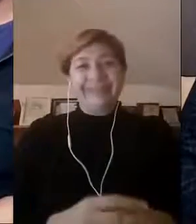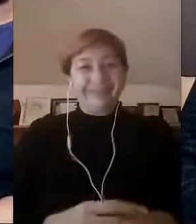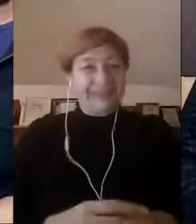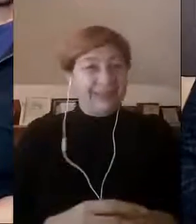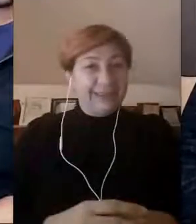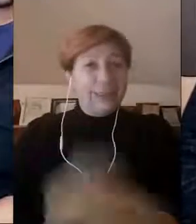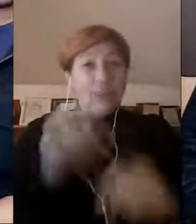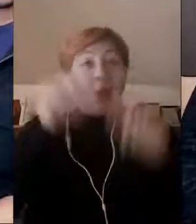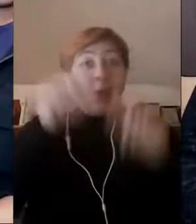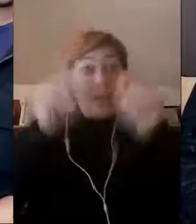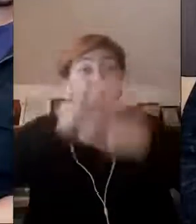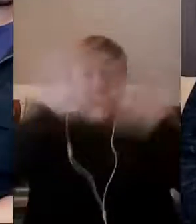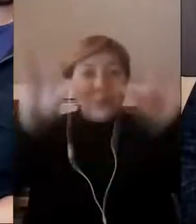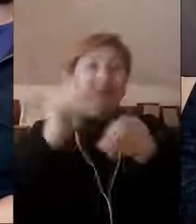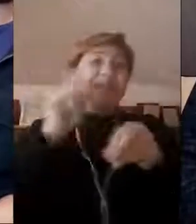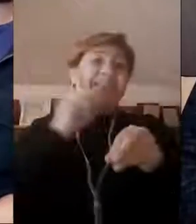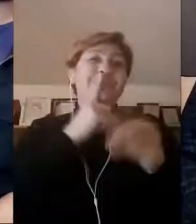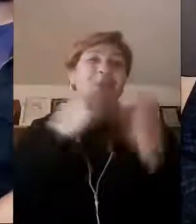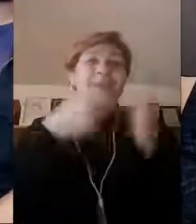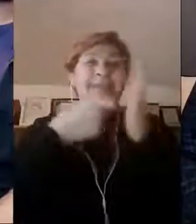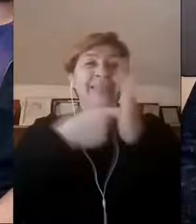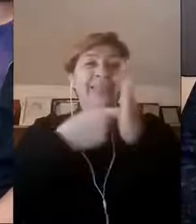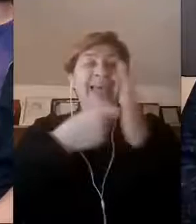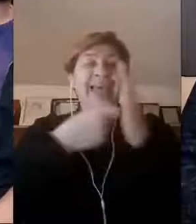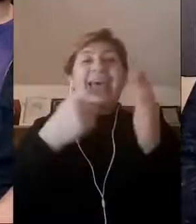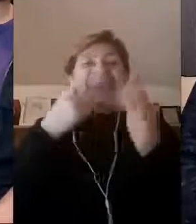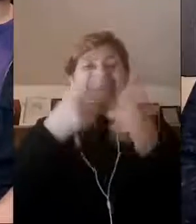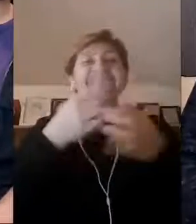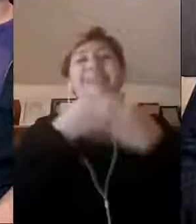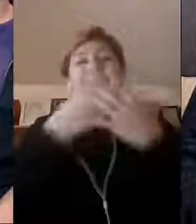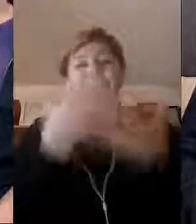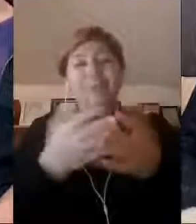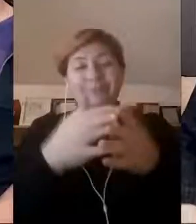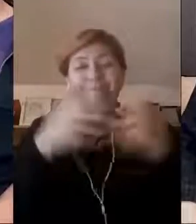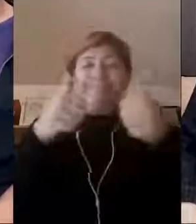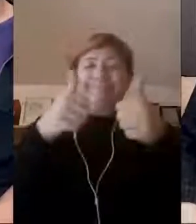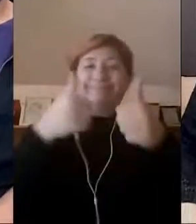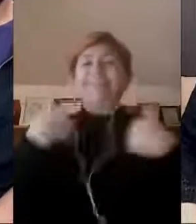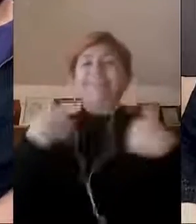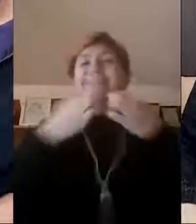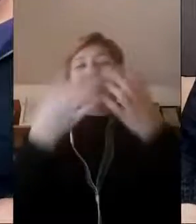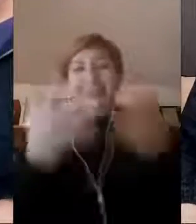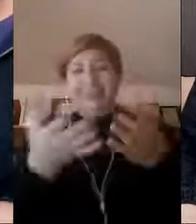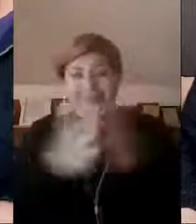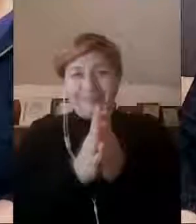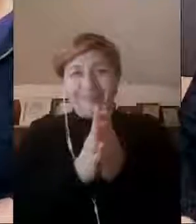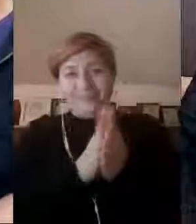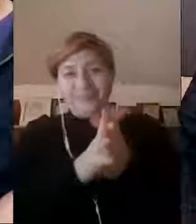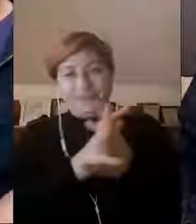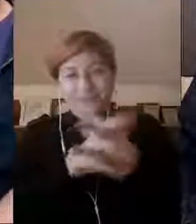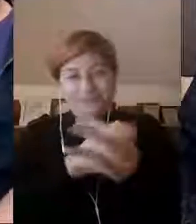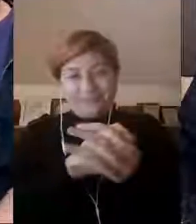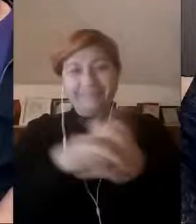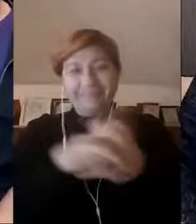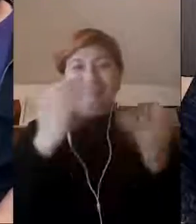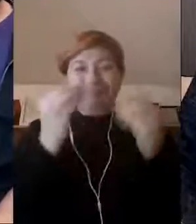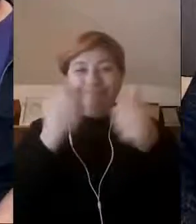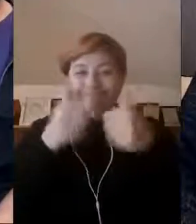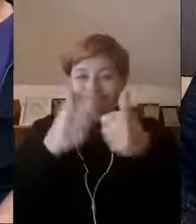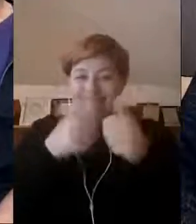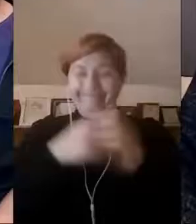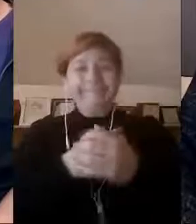içinde bütün işitme engelliler için de onların adına teşekkür ederim Biz de bizzat. teşekkür Biz ederiz de desteğin sana da için. teşekkür ederiz. Çok sağ ol. Desteğin